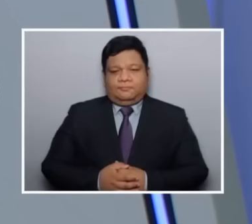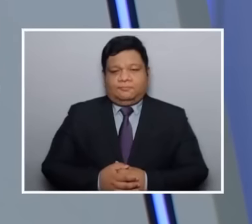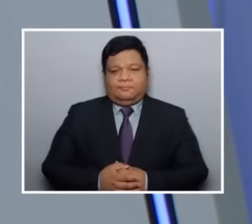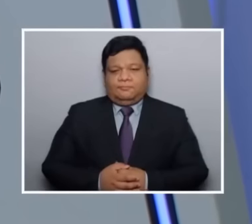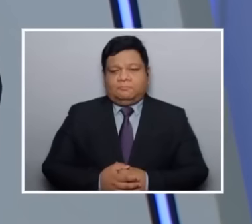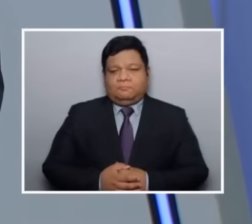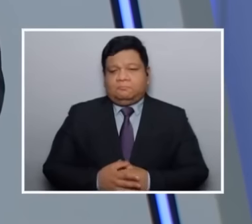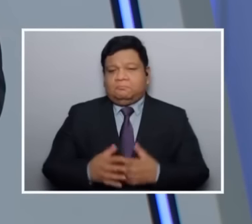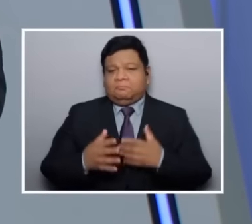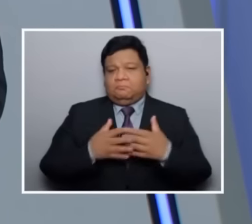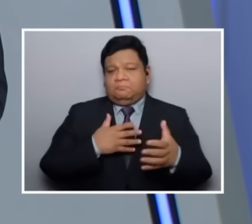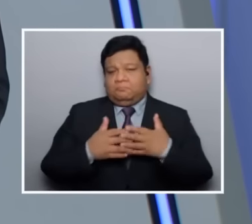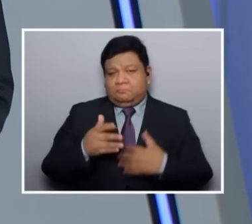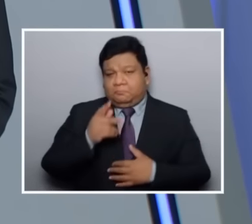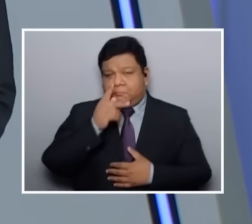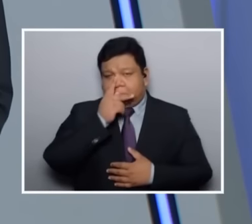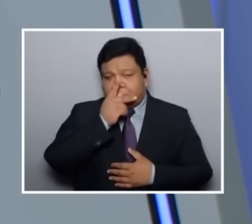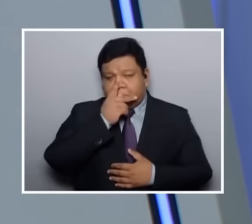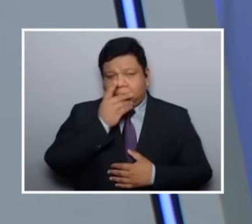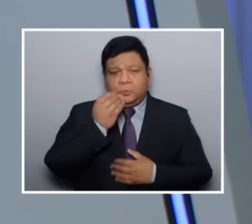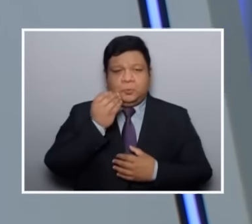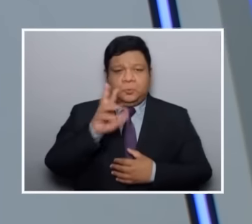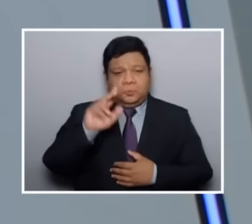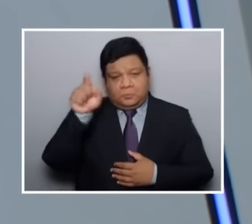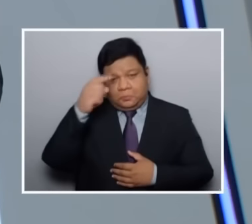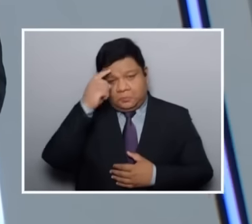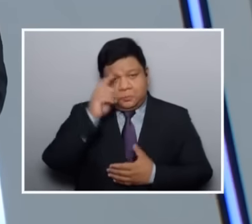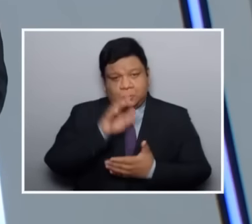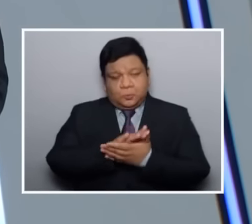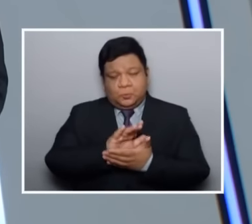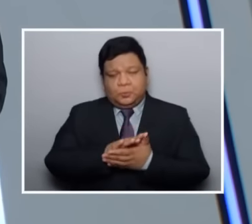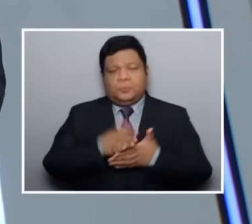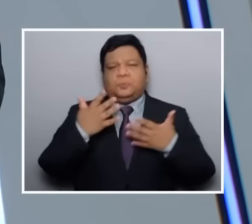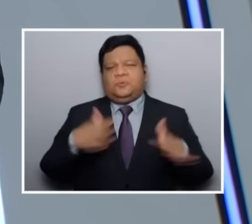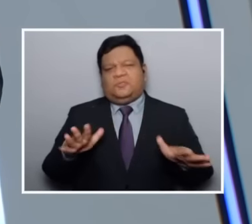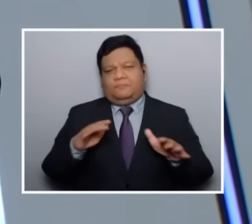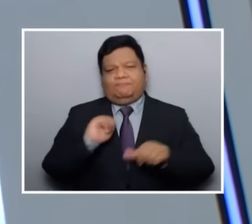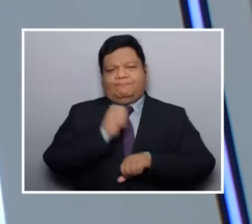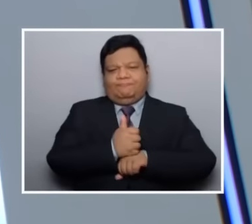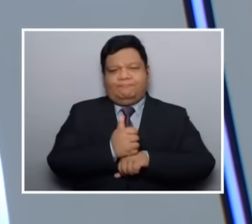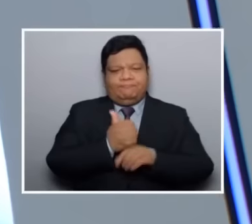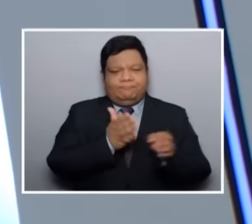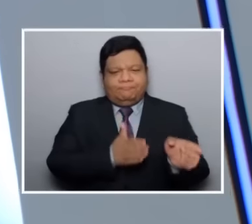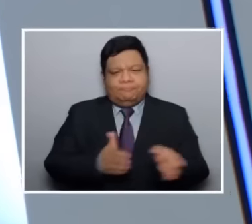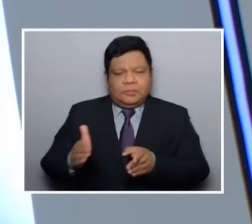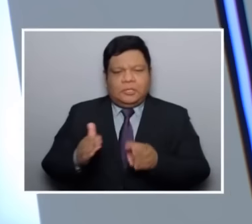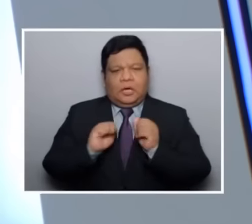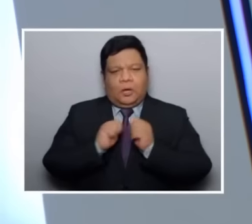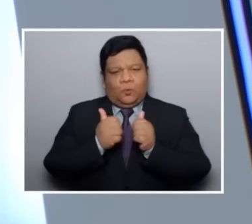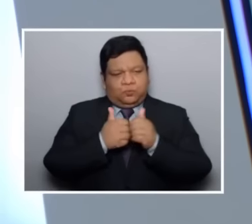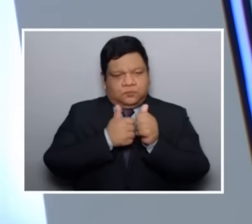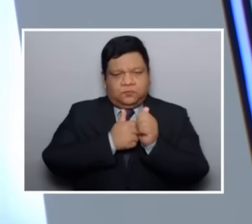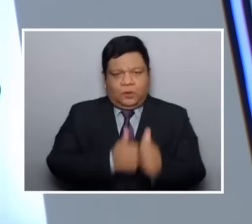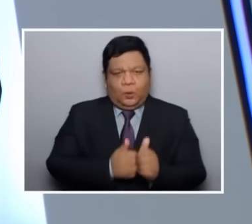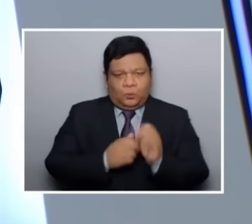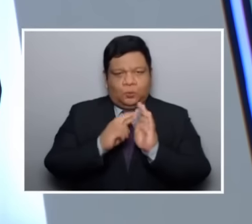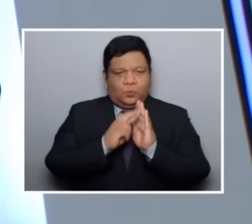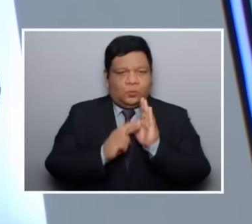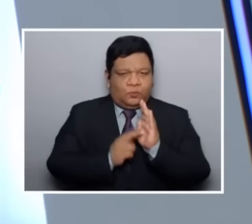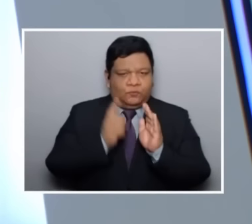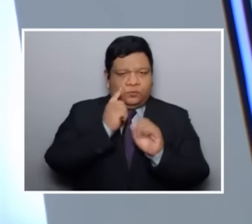Mapa-pribado o pampublikong eskwelahan ay naglatag na ng mga diskarte para maipatupad ang health and safety protocols